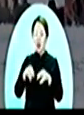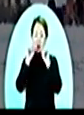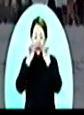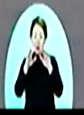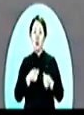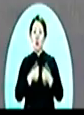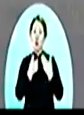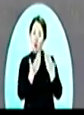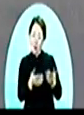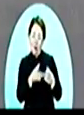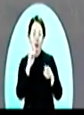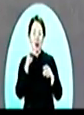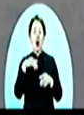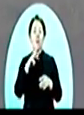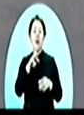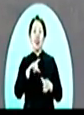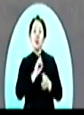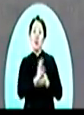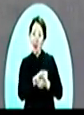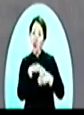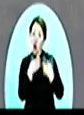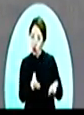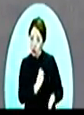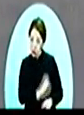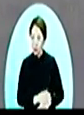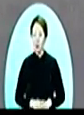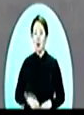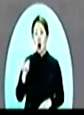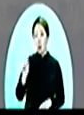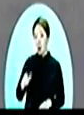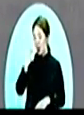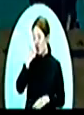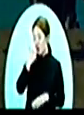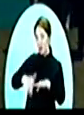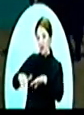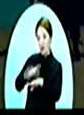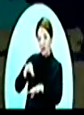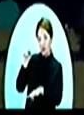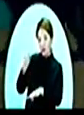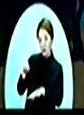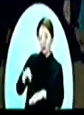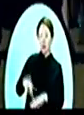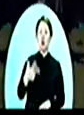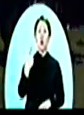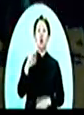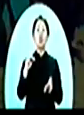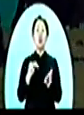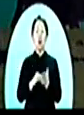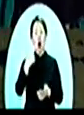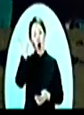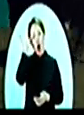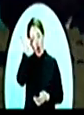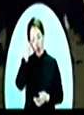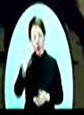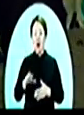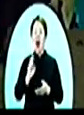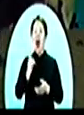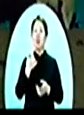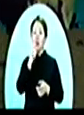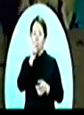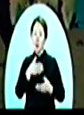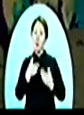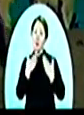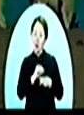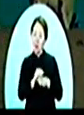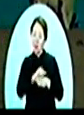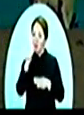тус тус хүмүүлгийн шугамар бэлгэлэх ажлыг зохион байгууллаа. Бүгд найрамдах хятад ард улсад 30,000 хонь